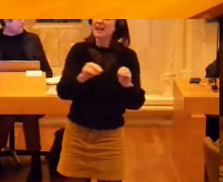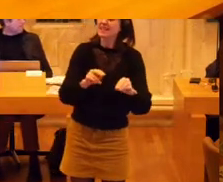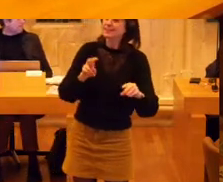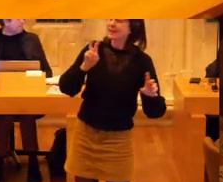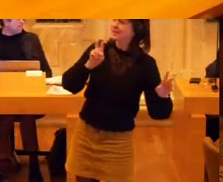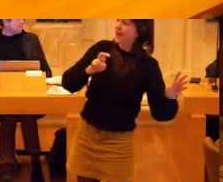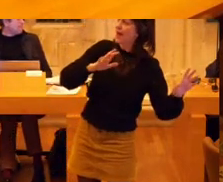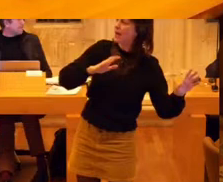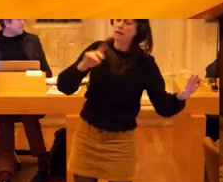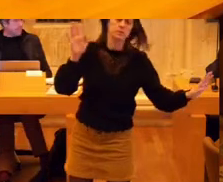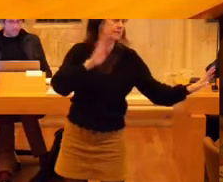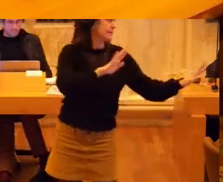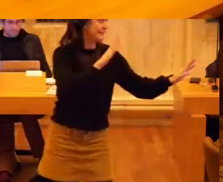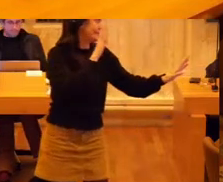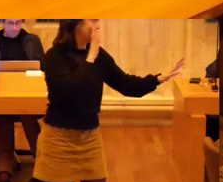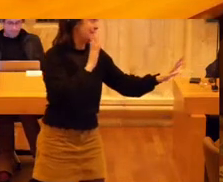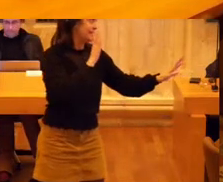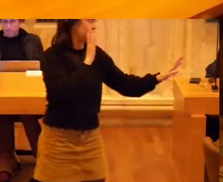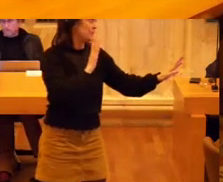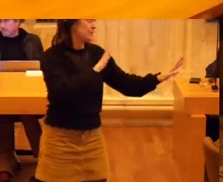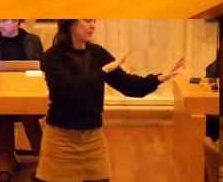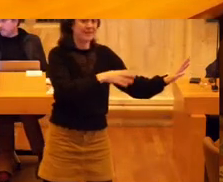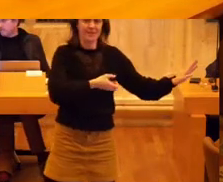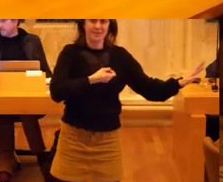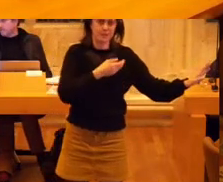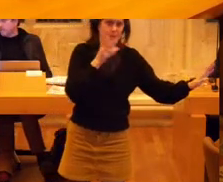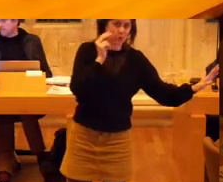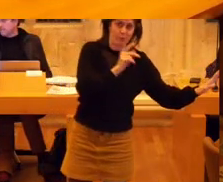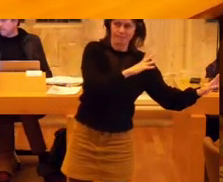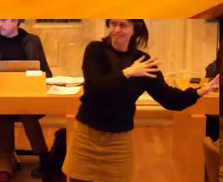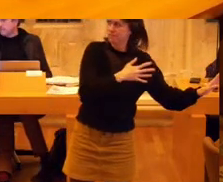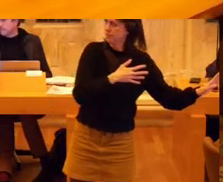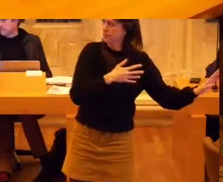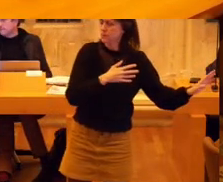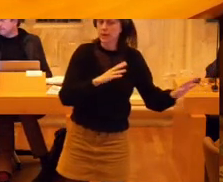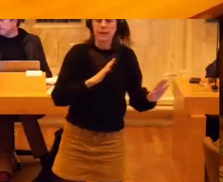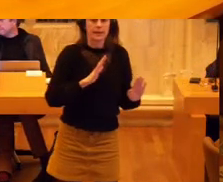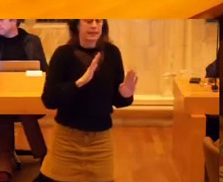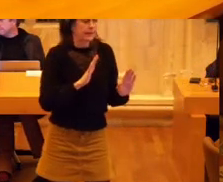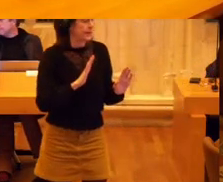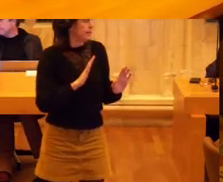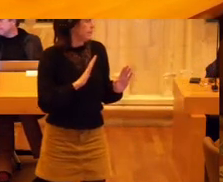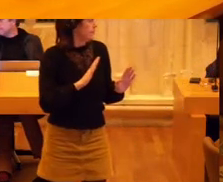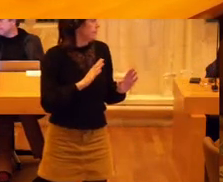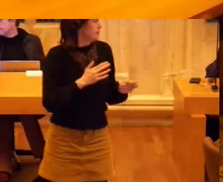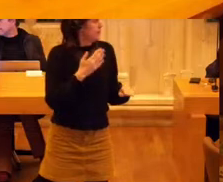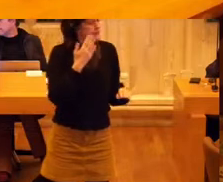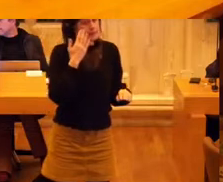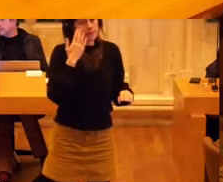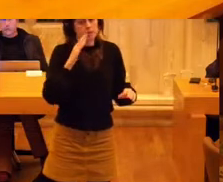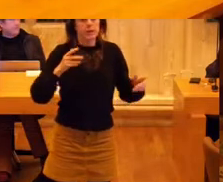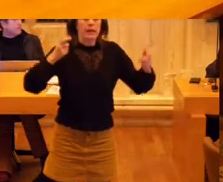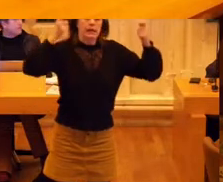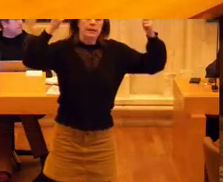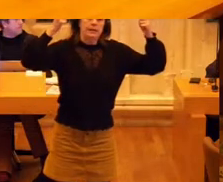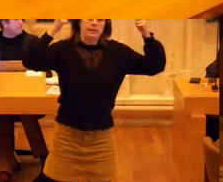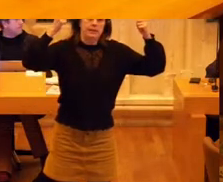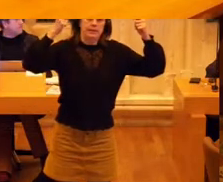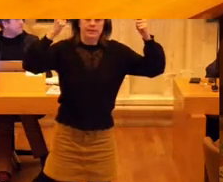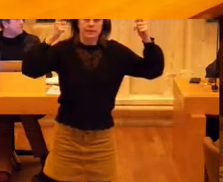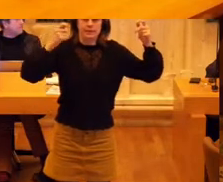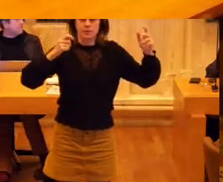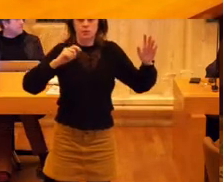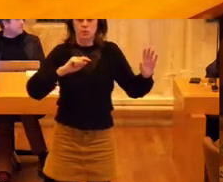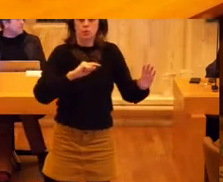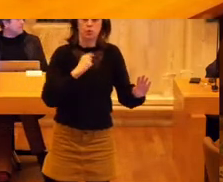Non, mais si vous voulez, on n'est pas. Je vous propose que maintenant. Oui, Aurélien, je sais bien que dès qu'il y a une pancarte, effectivement, un certain nombre d'entre